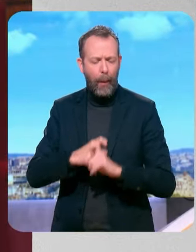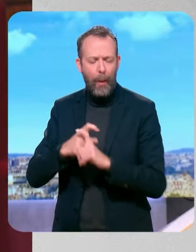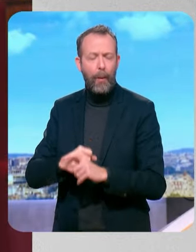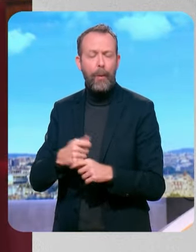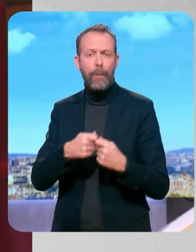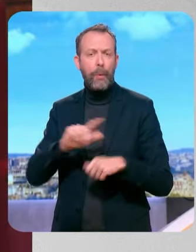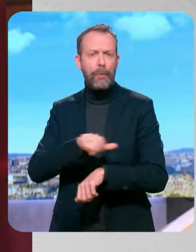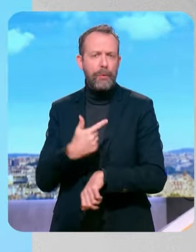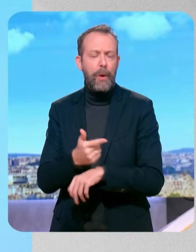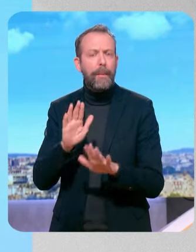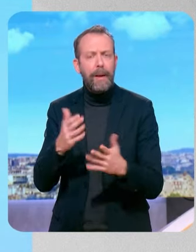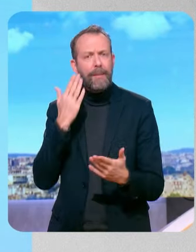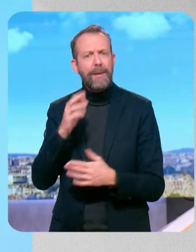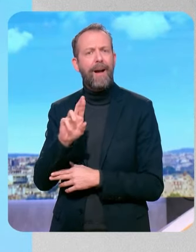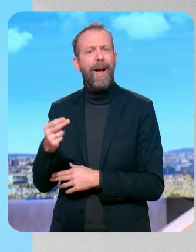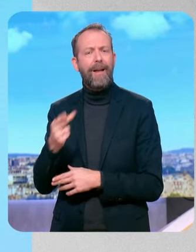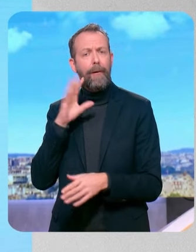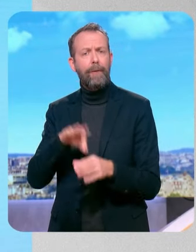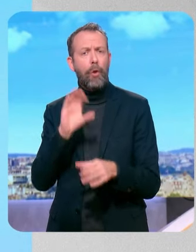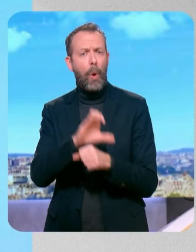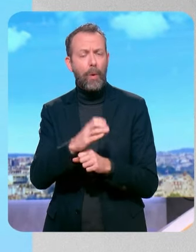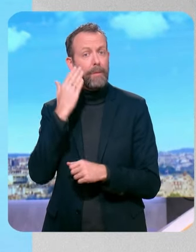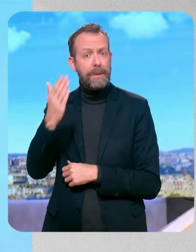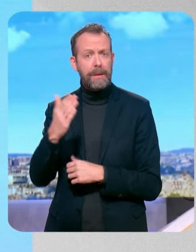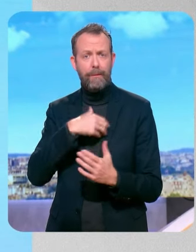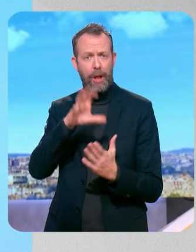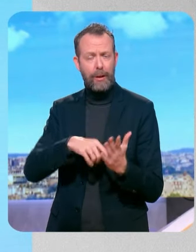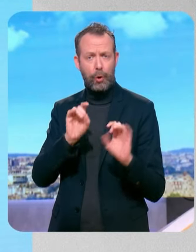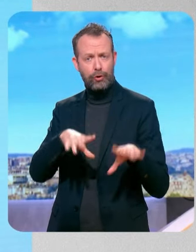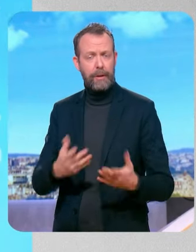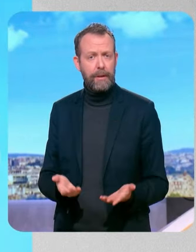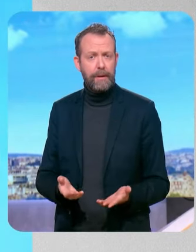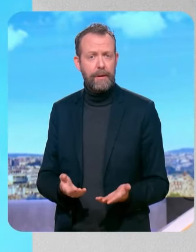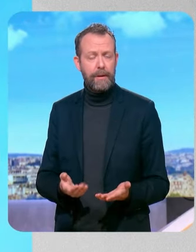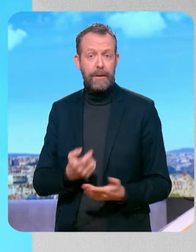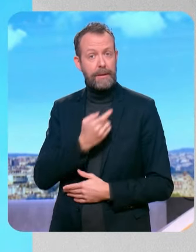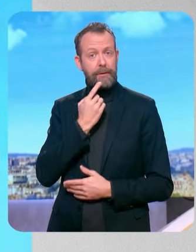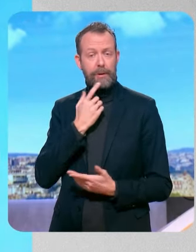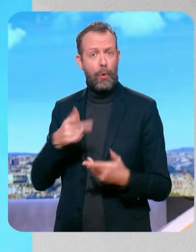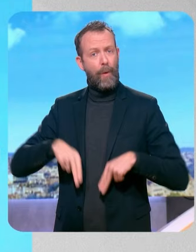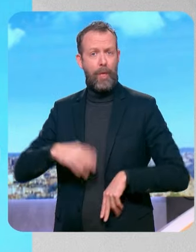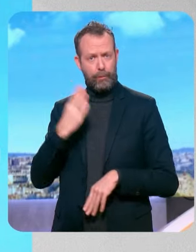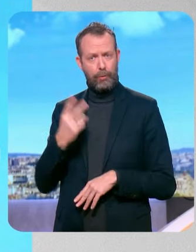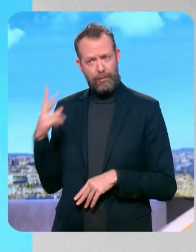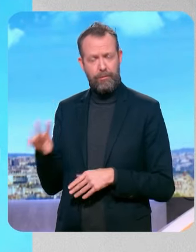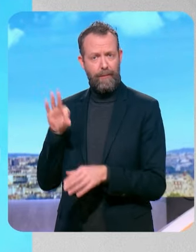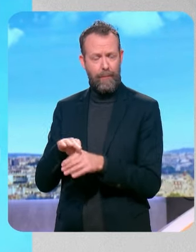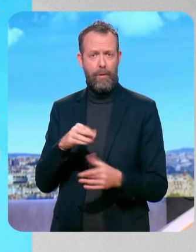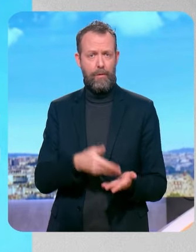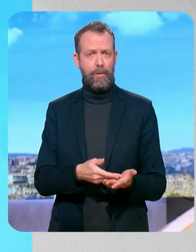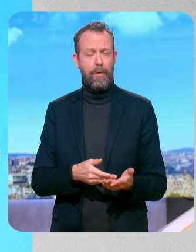deux heures, mais si le Rassemblement national avait voté contre, oui, le texte aurait été rejeté. Donc le gouvernement avait besoin des voix du RN.